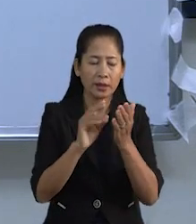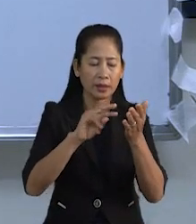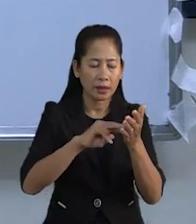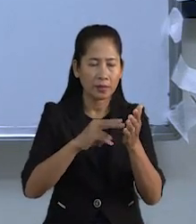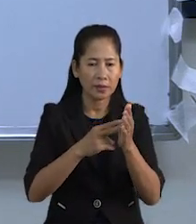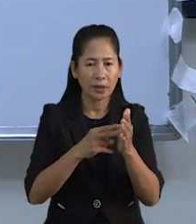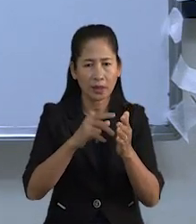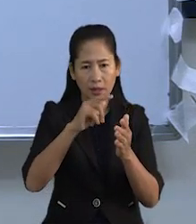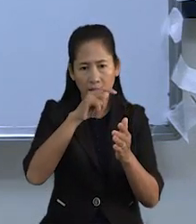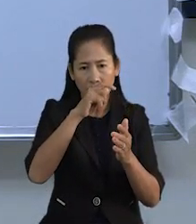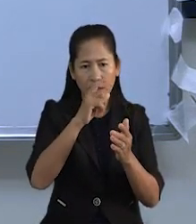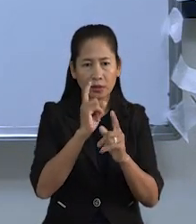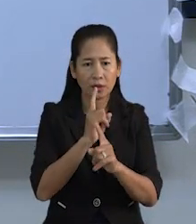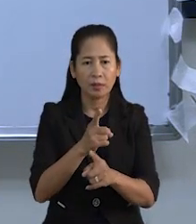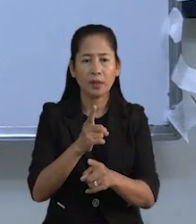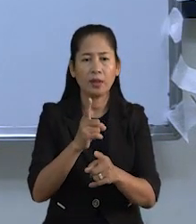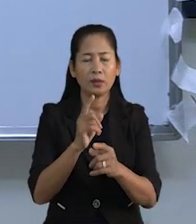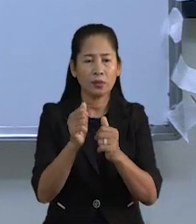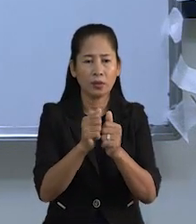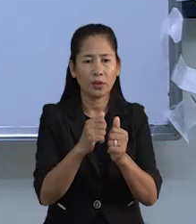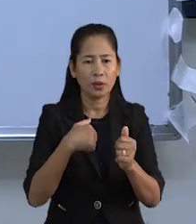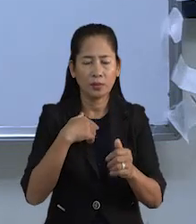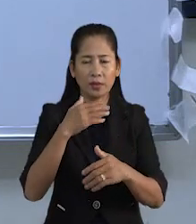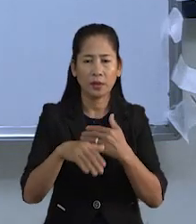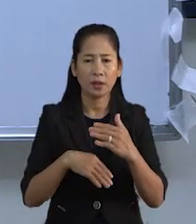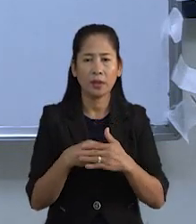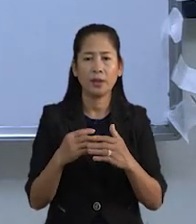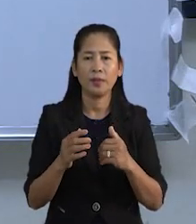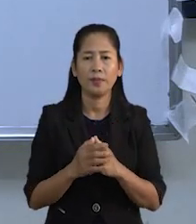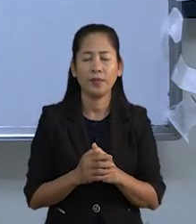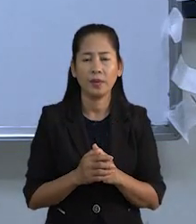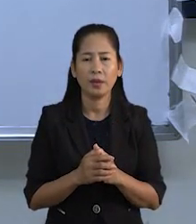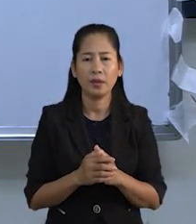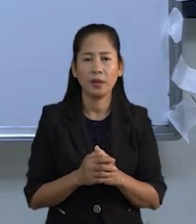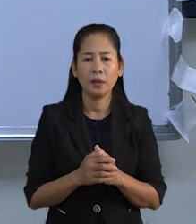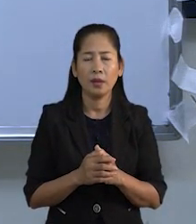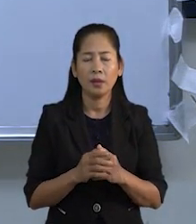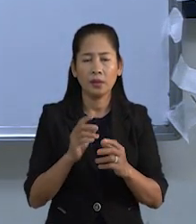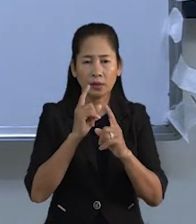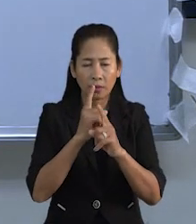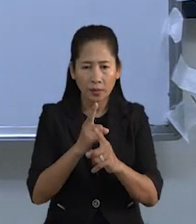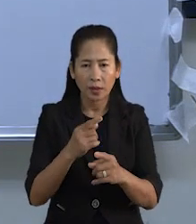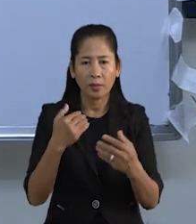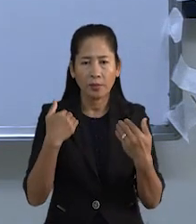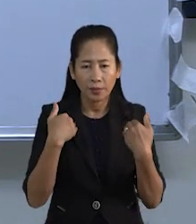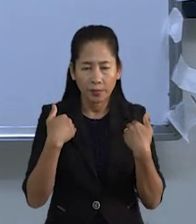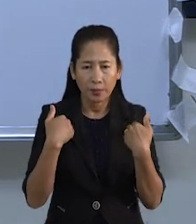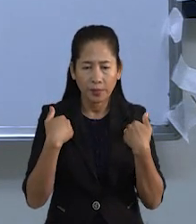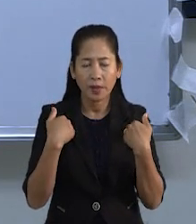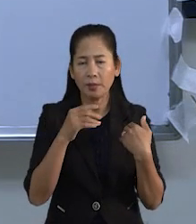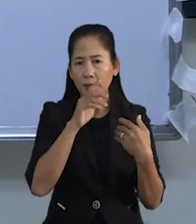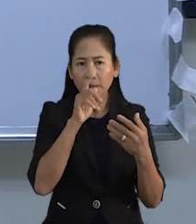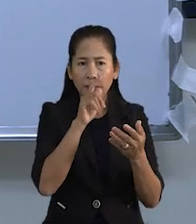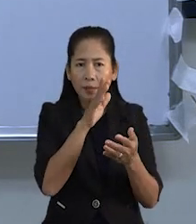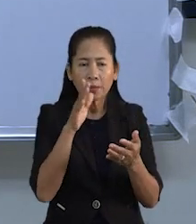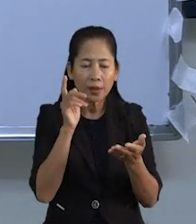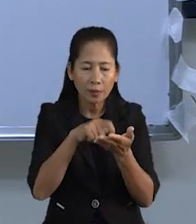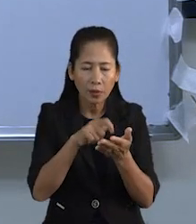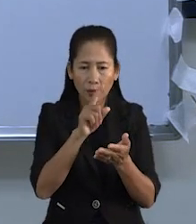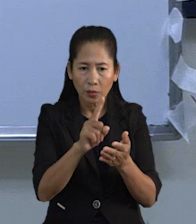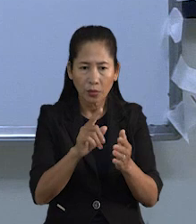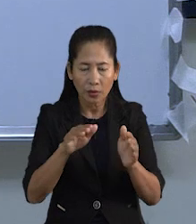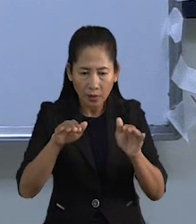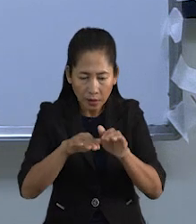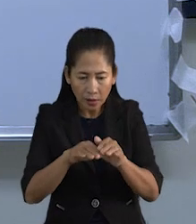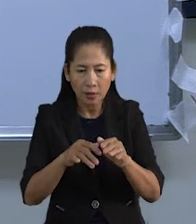សារនៃចម្លើយរបស់យើងជាមួយលោកគ្រូទាំងអស់គ្នាណាកូនចាំឡើយមានមេមន់មួយ